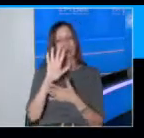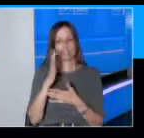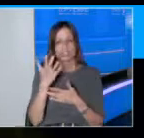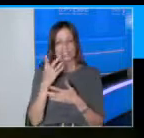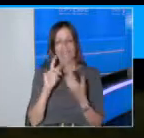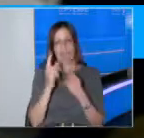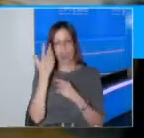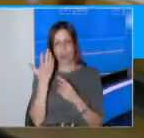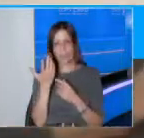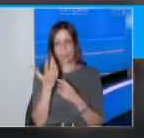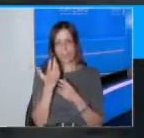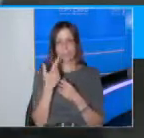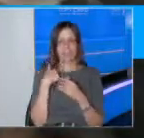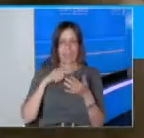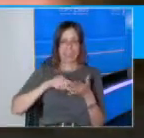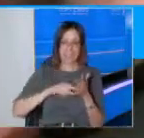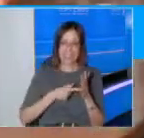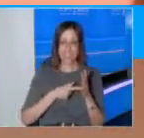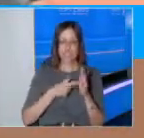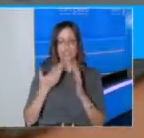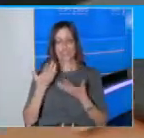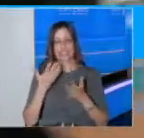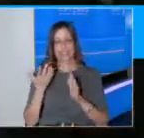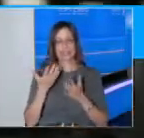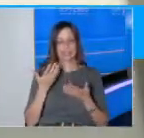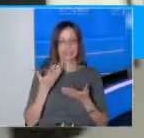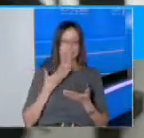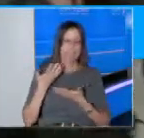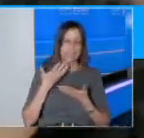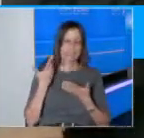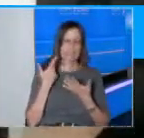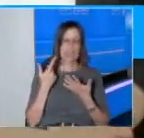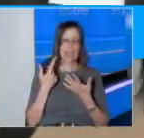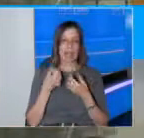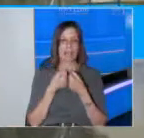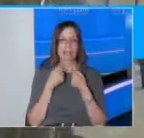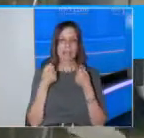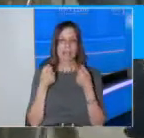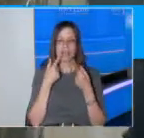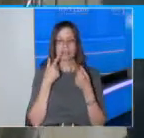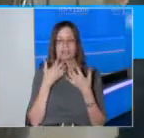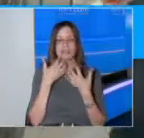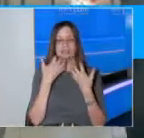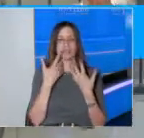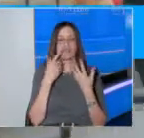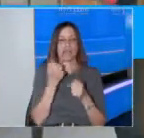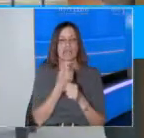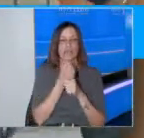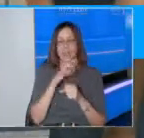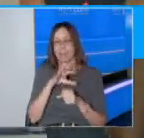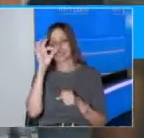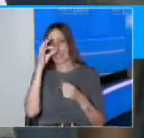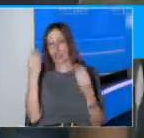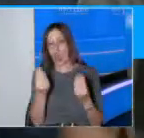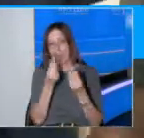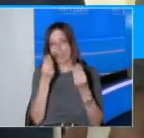315 אירועים. אני אדגיש שיחסית לדרמה שעשו ממציאת החומרים